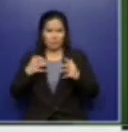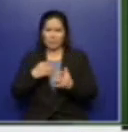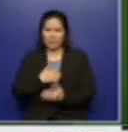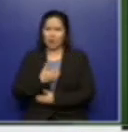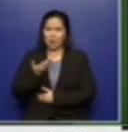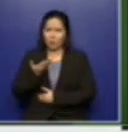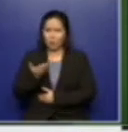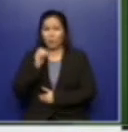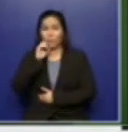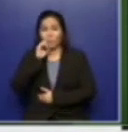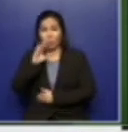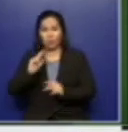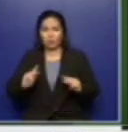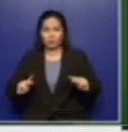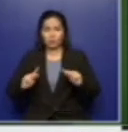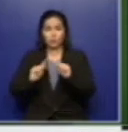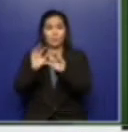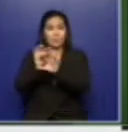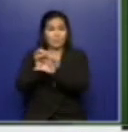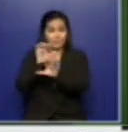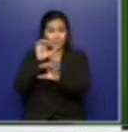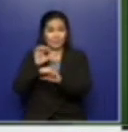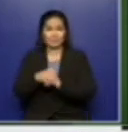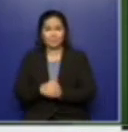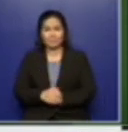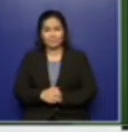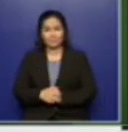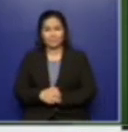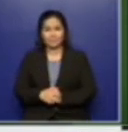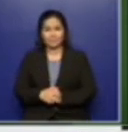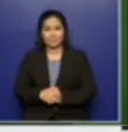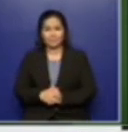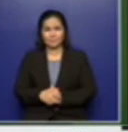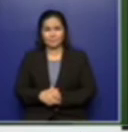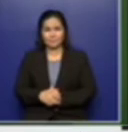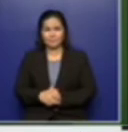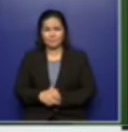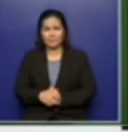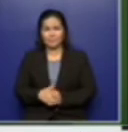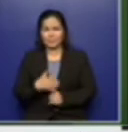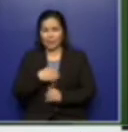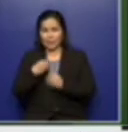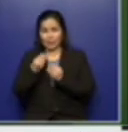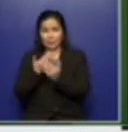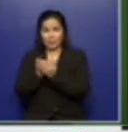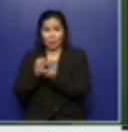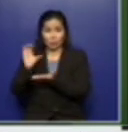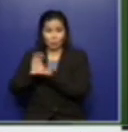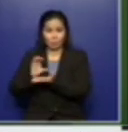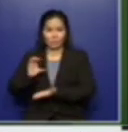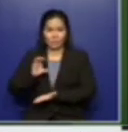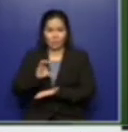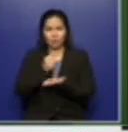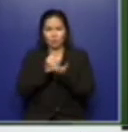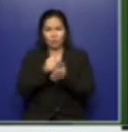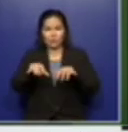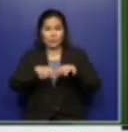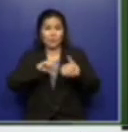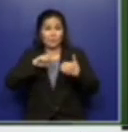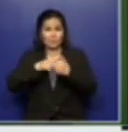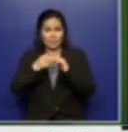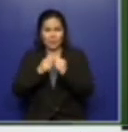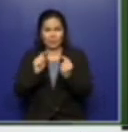บเรียนต่อกระทรวงมหาดไทยนะครับว่าท่านควรจะจัดงบประมาณไปแก้ไขปัญหาความ